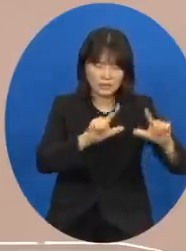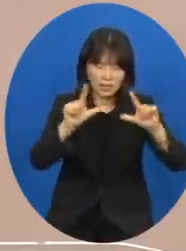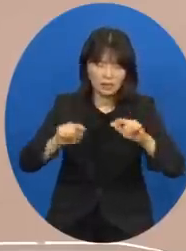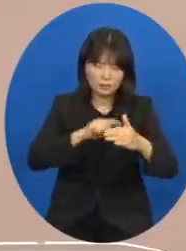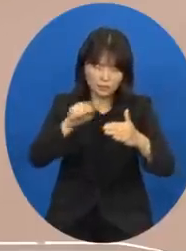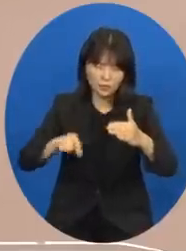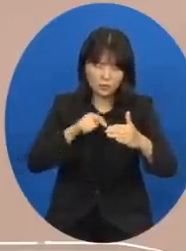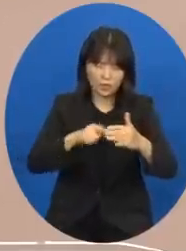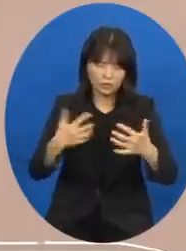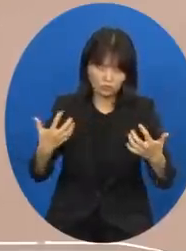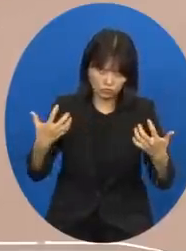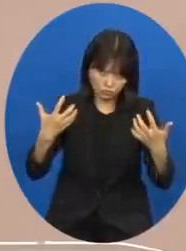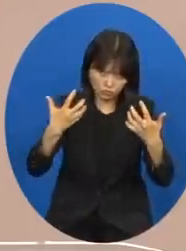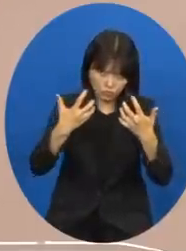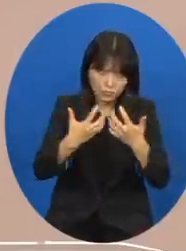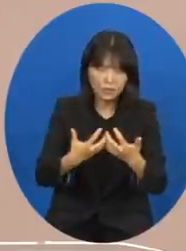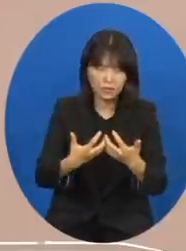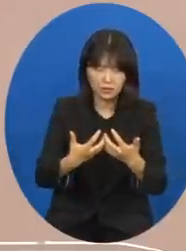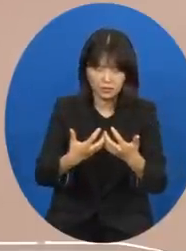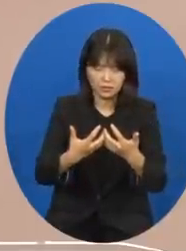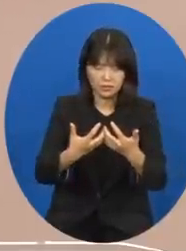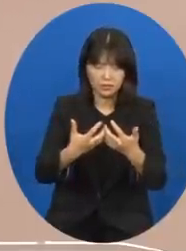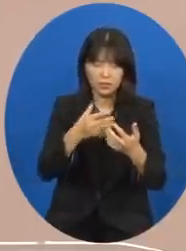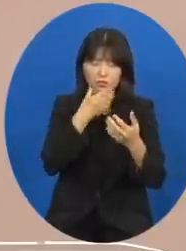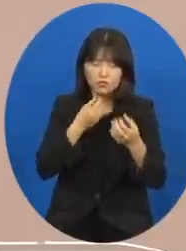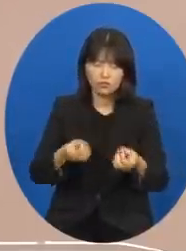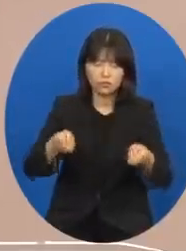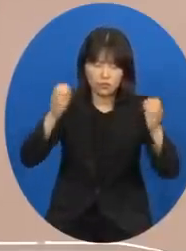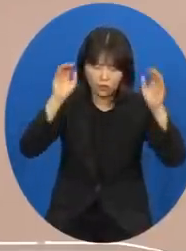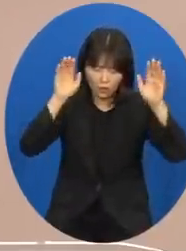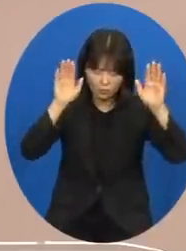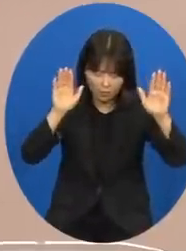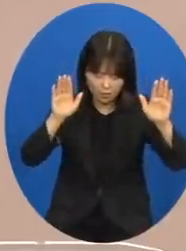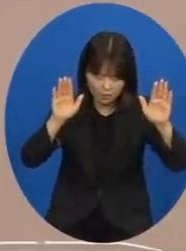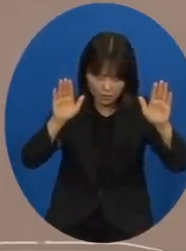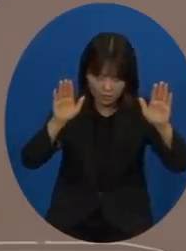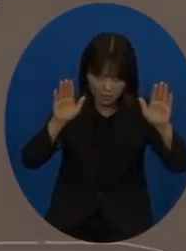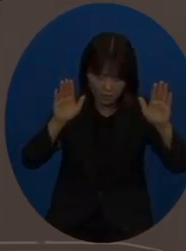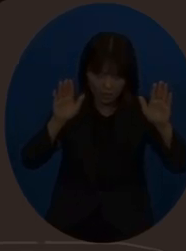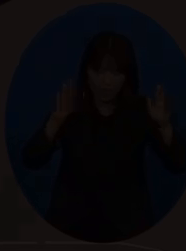충만하시기를 축원하옵나이다. 아멘.